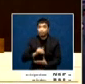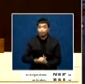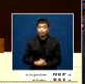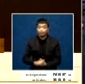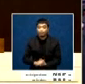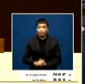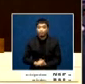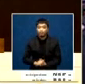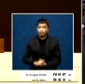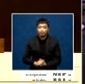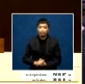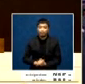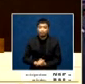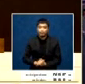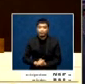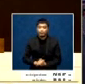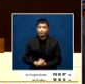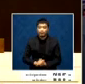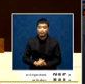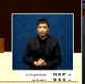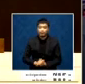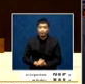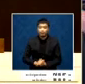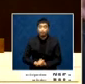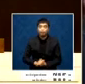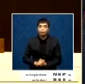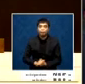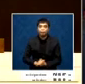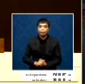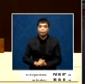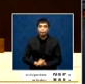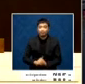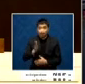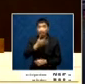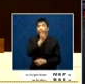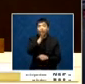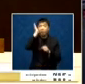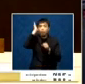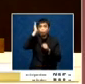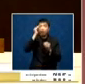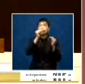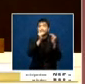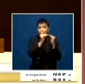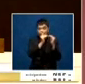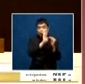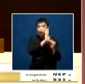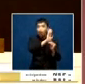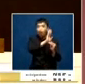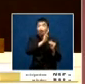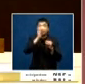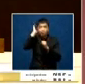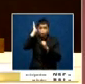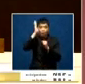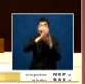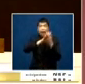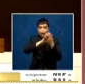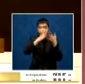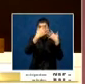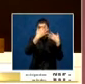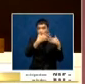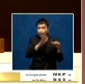วันนี้ผมคิดว่าอาจจะแบบไม่มีโอกาสลุ้นก็ได้เพียงแต่ว่ามันจะต้องไปอ้างเหตุผลเรื่อง